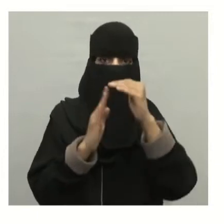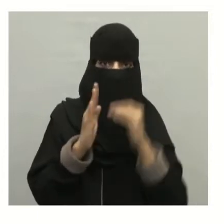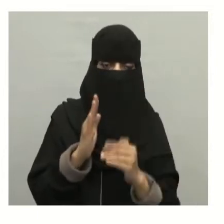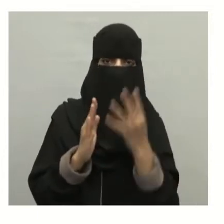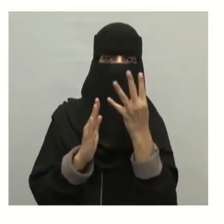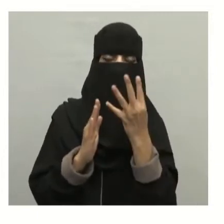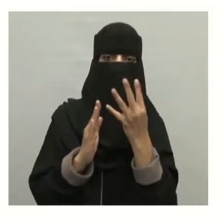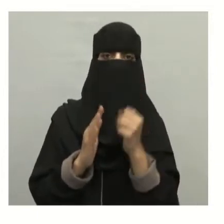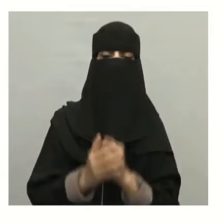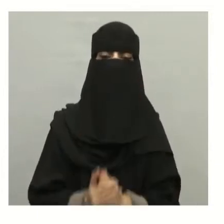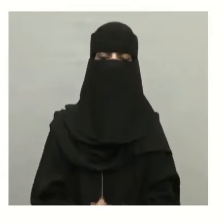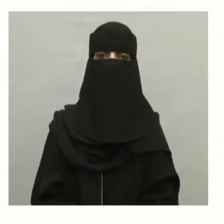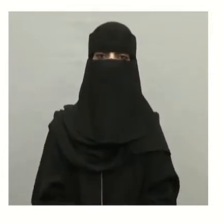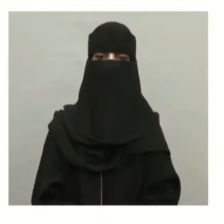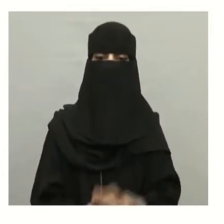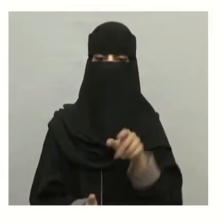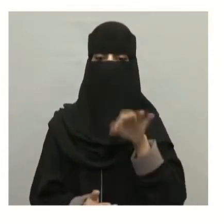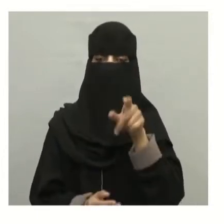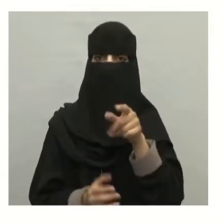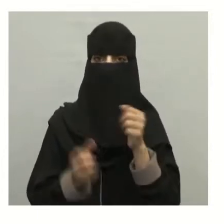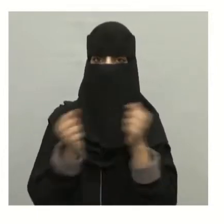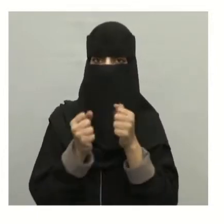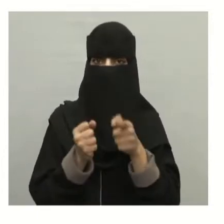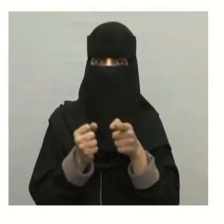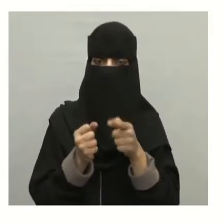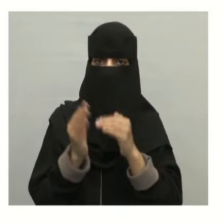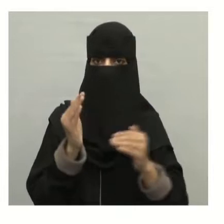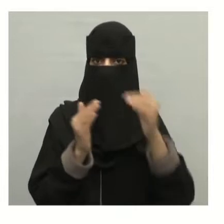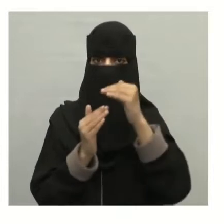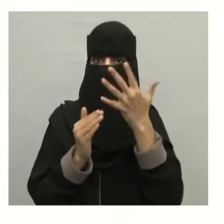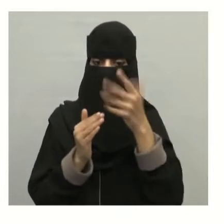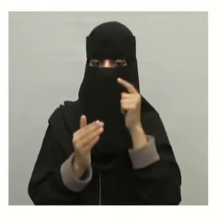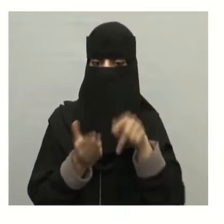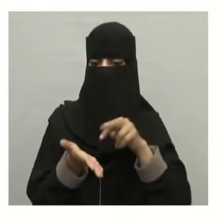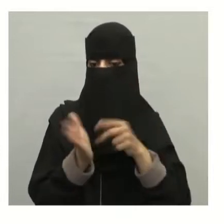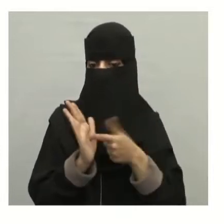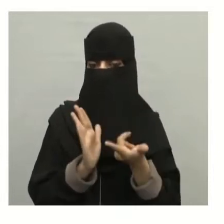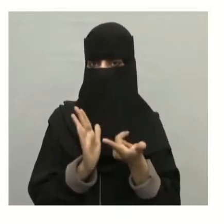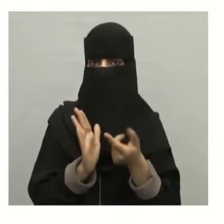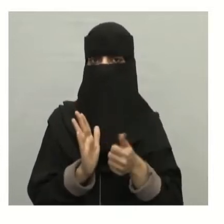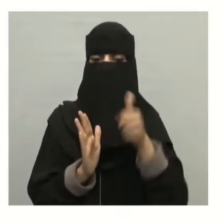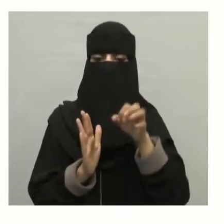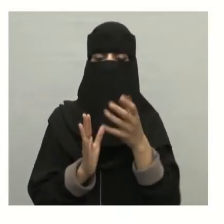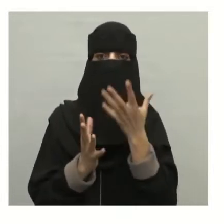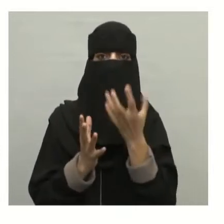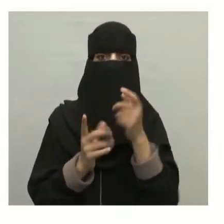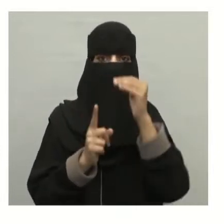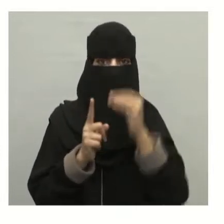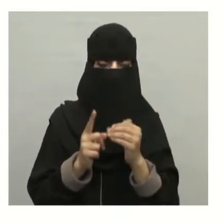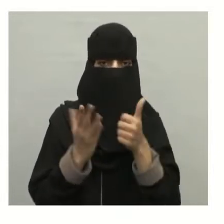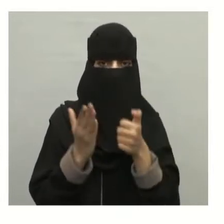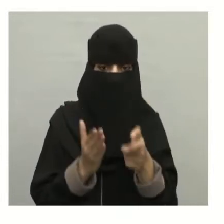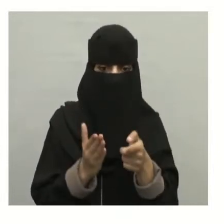من 4 درجات. إذا كان هناك تبريد أعلى من 5 أو تسخين أقل من